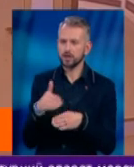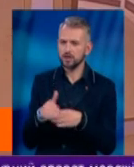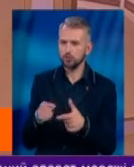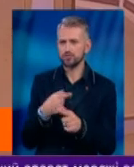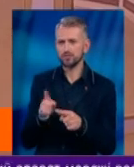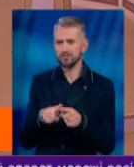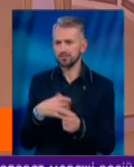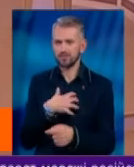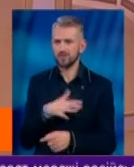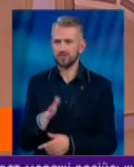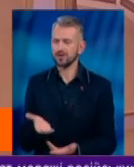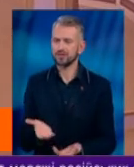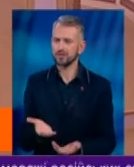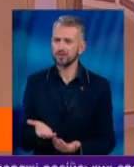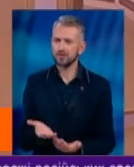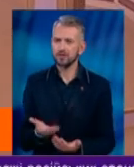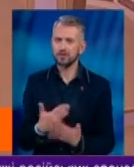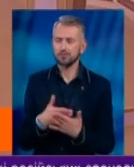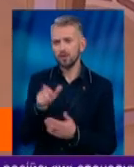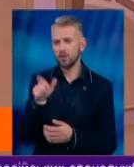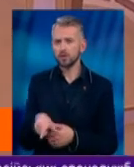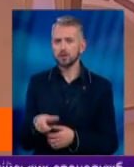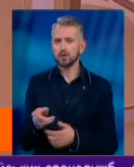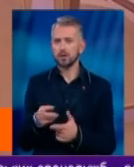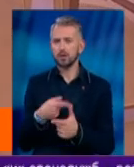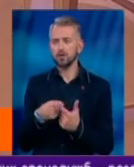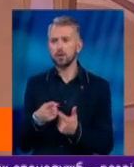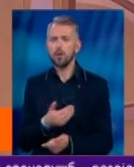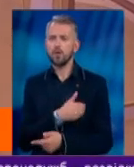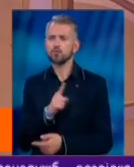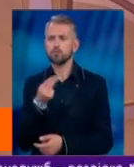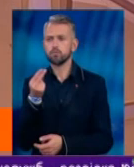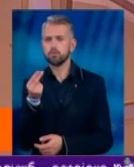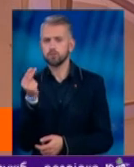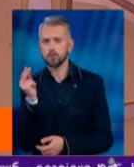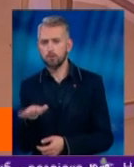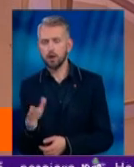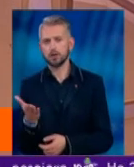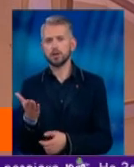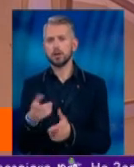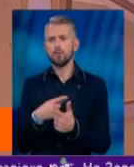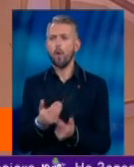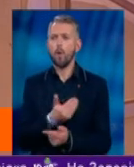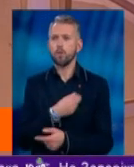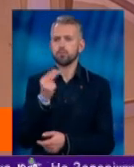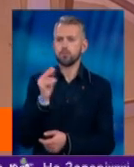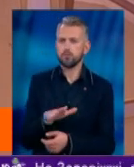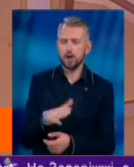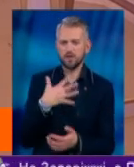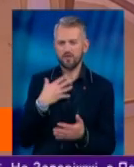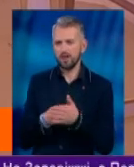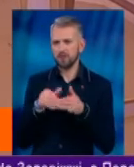значення не матиме? Ну, скажімо, людина або хоче щось придбати, або це хотіла щось придбати, власна